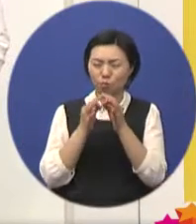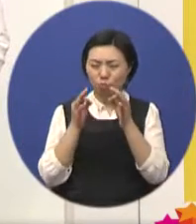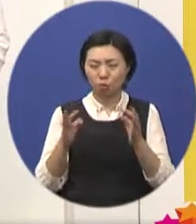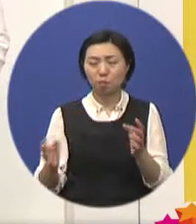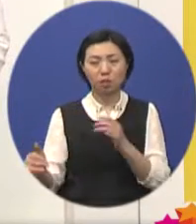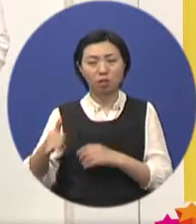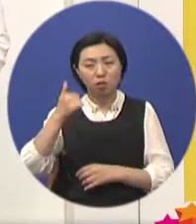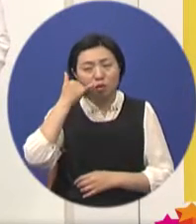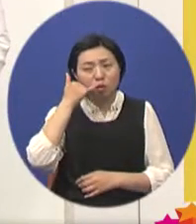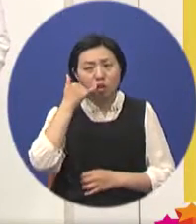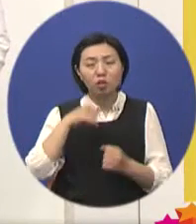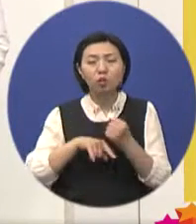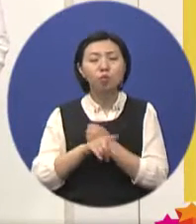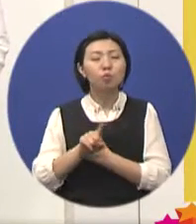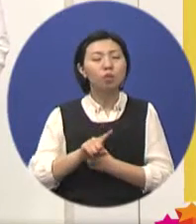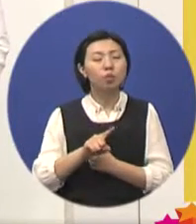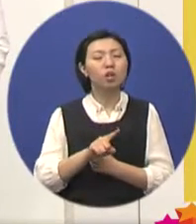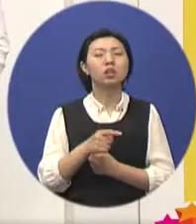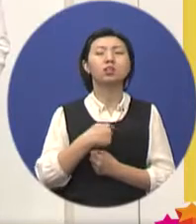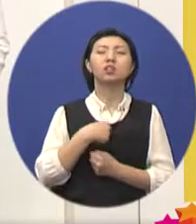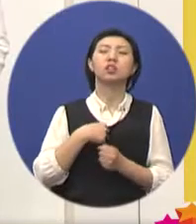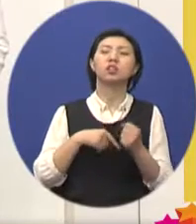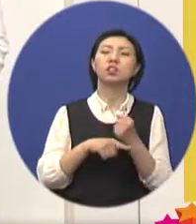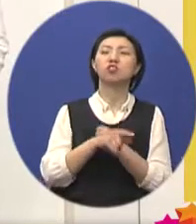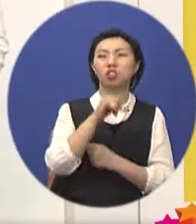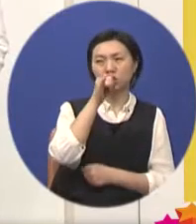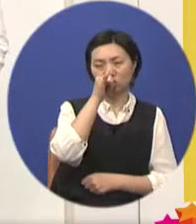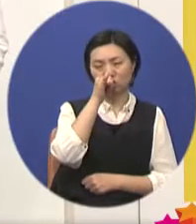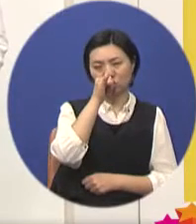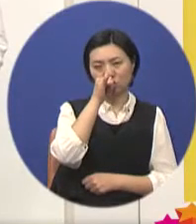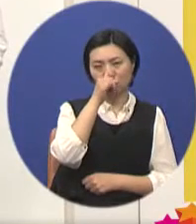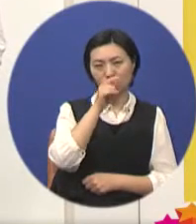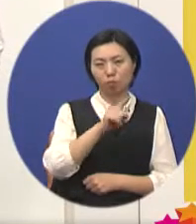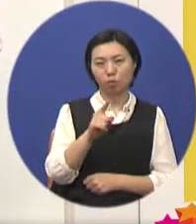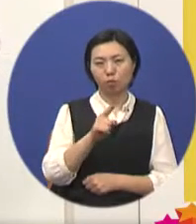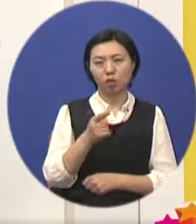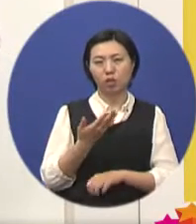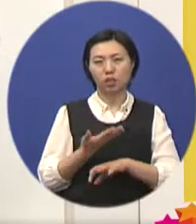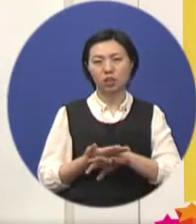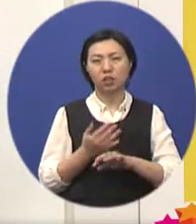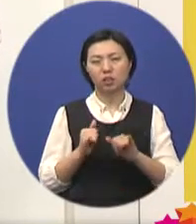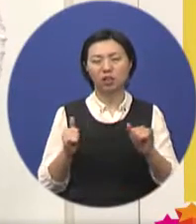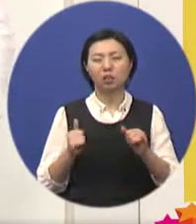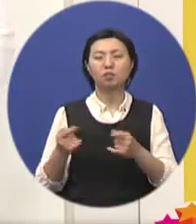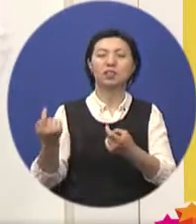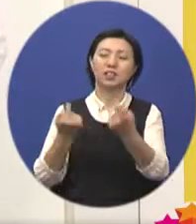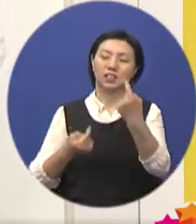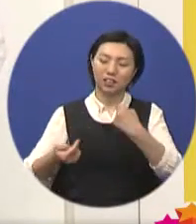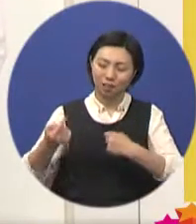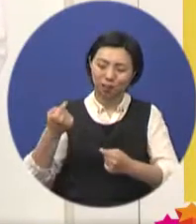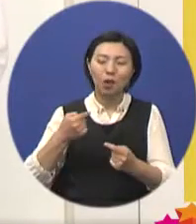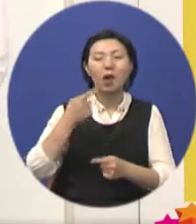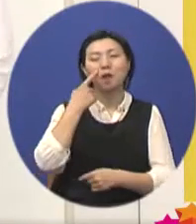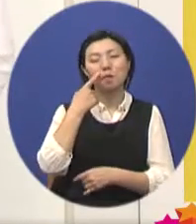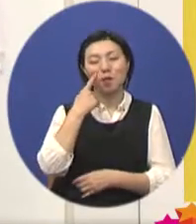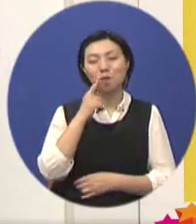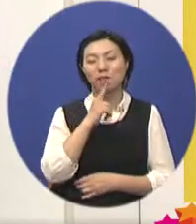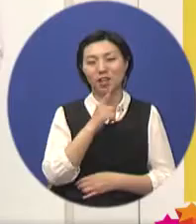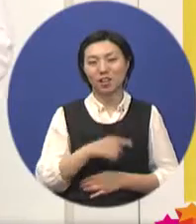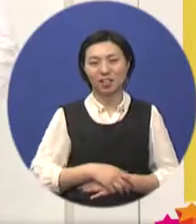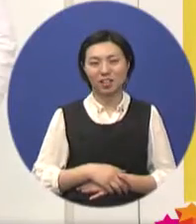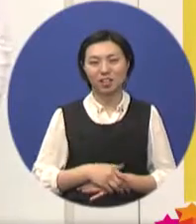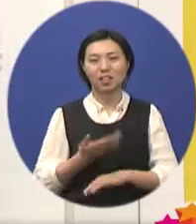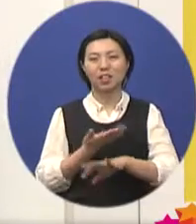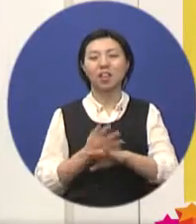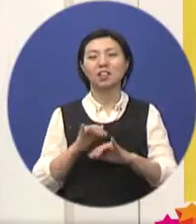제가 좀 그런 사정이 좀 있었습니다. 네. 여쭤봐도 돼요? 다른 분들 좀 참여 좀 많이 하라고요. 아유, 그렇게 배려,